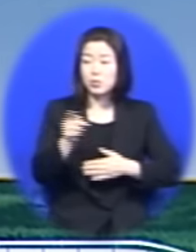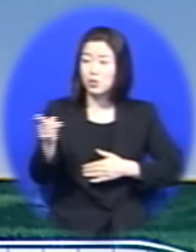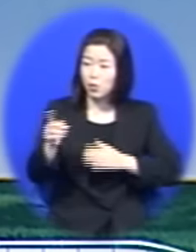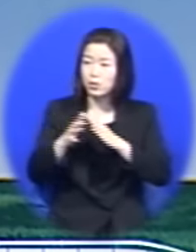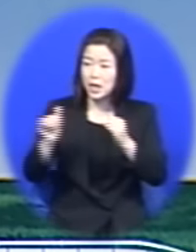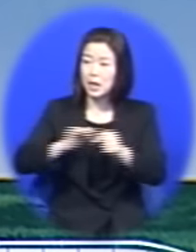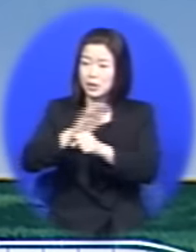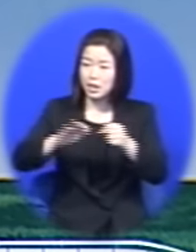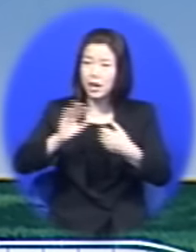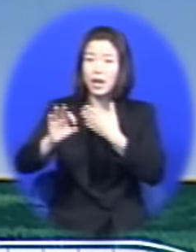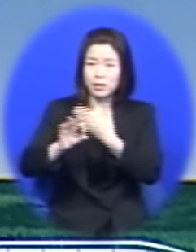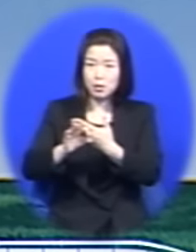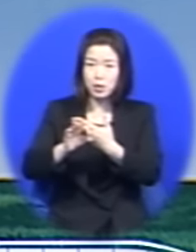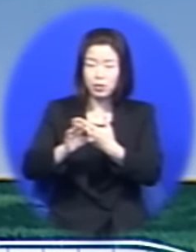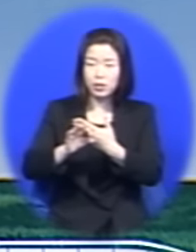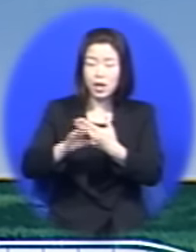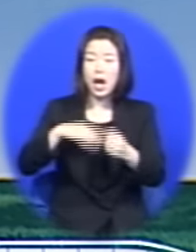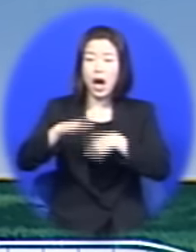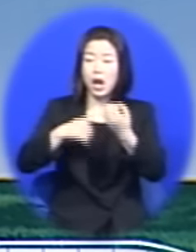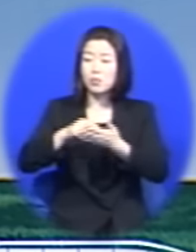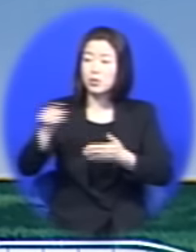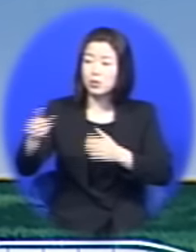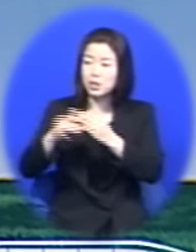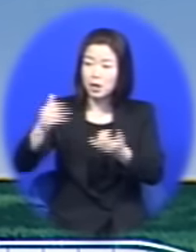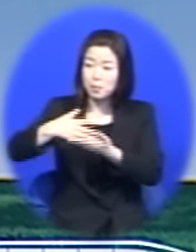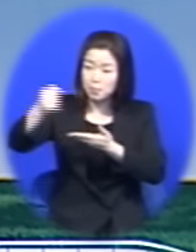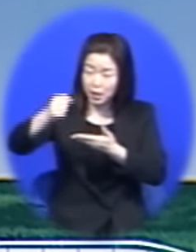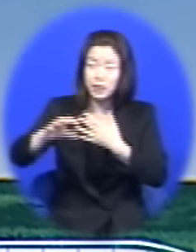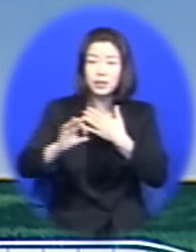사랑하신대는데, 하나님이 그를 받으셨대는데.